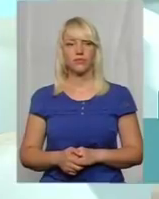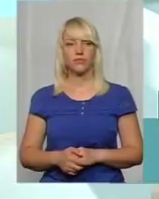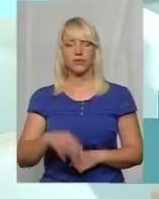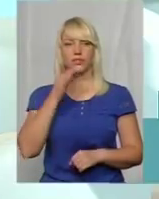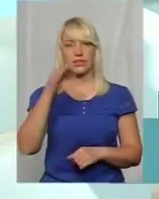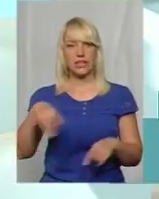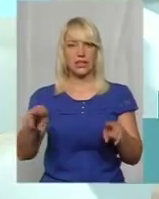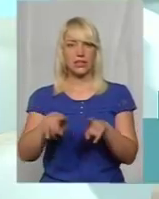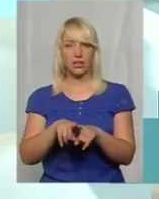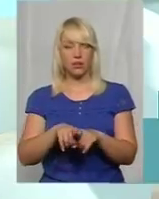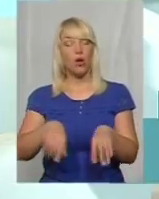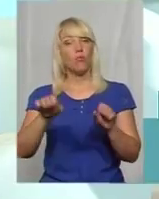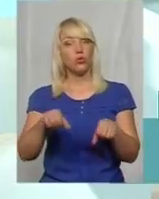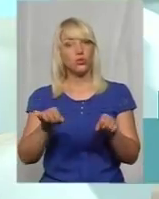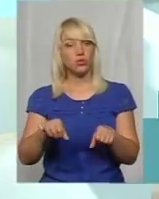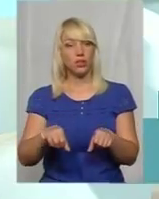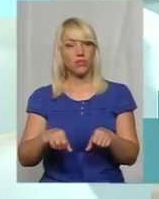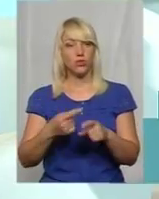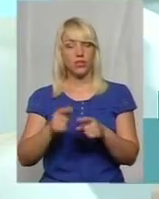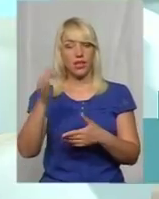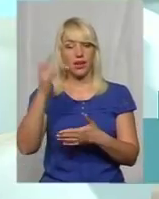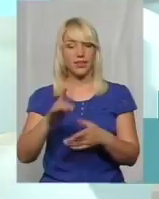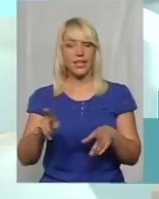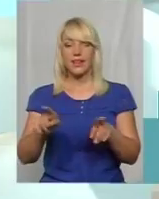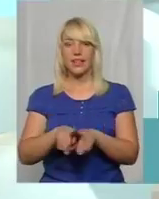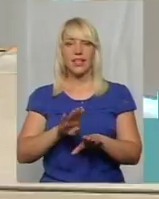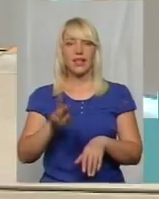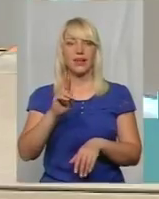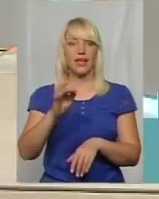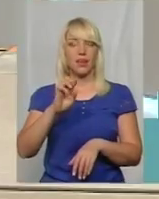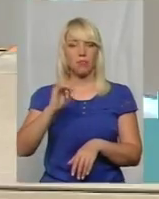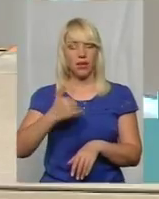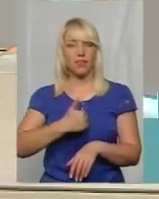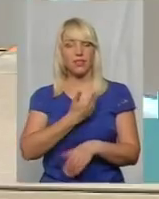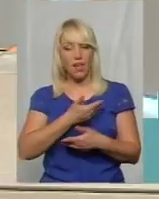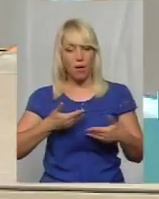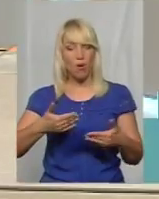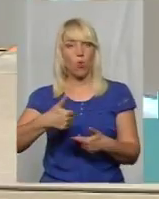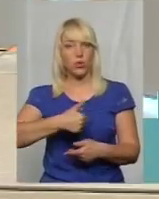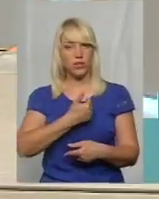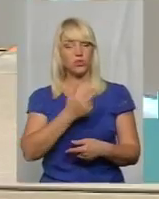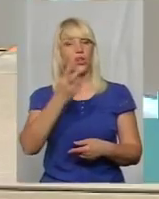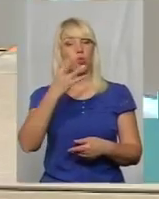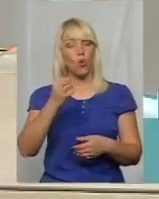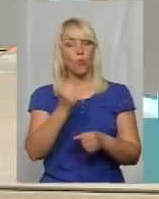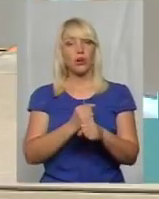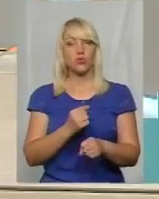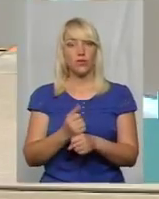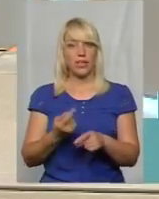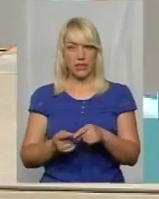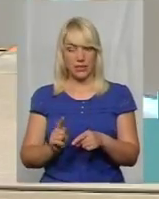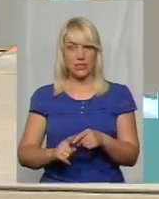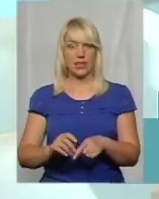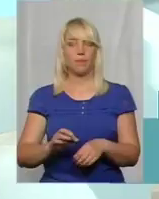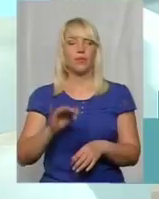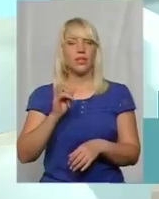сказати так, що, можливо, він сьогодні не такий, як би нам хотілося, да? Але працювати над цим, сумлінно працювати